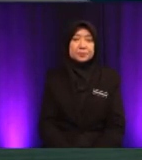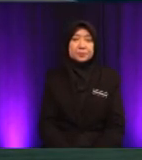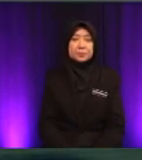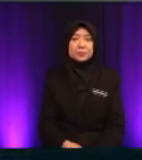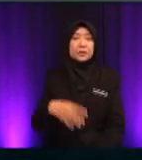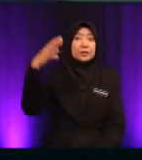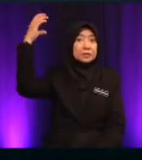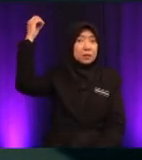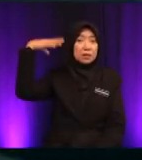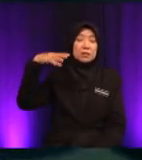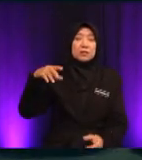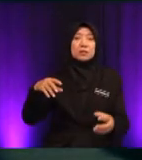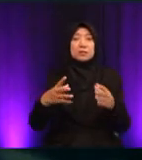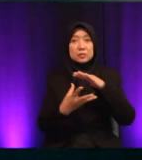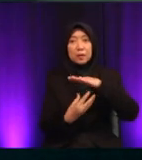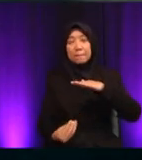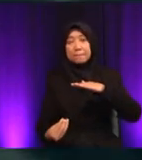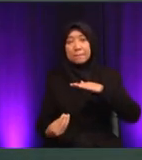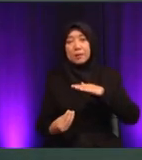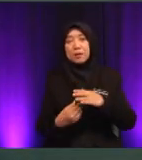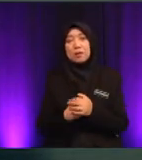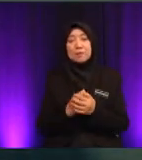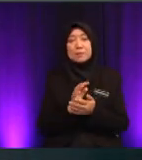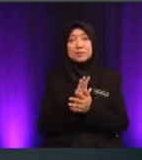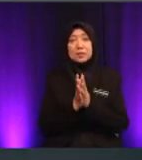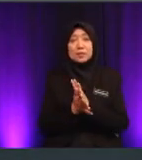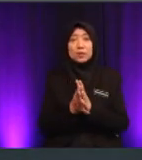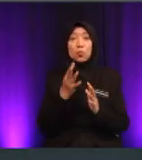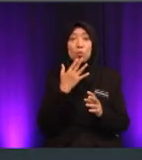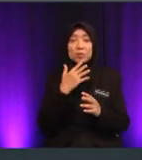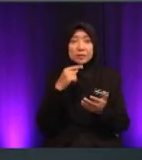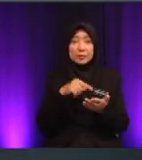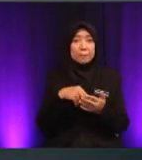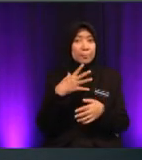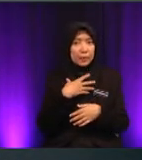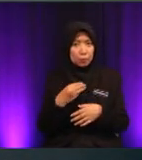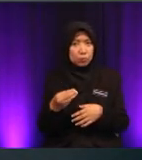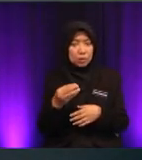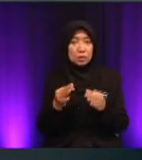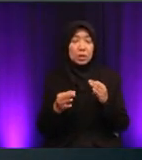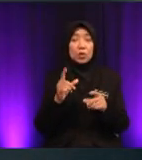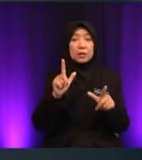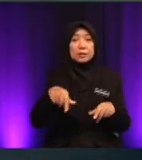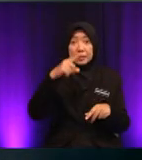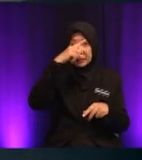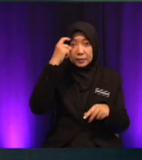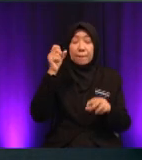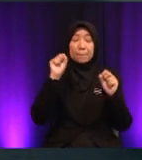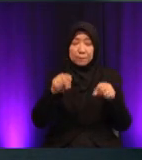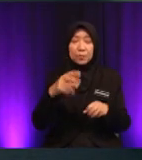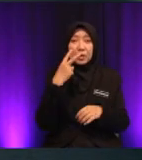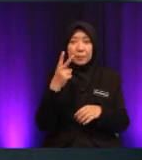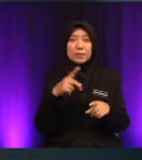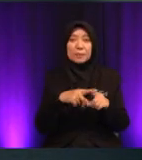tersebar ataupun terserah menjadi tujuannya begini ini kalau warna putih kalau saya letak di bagian wanita Nampak tak cuma